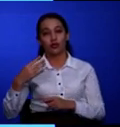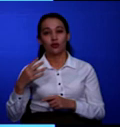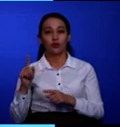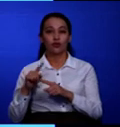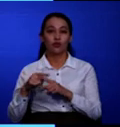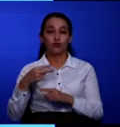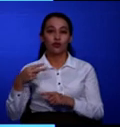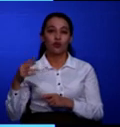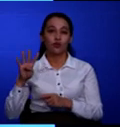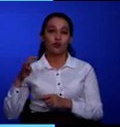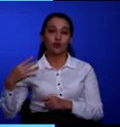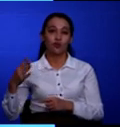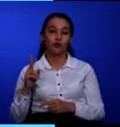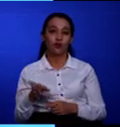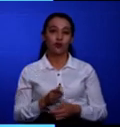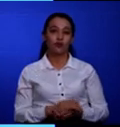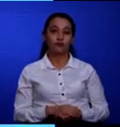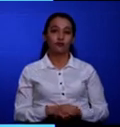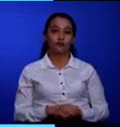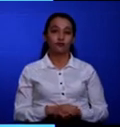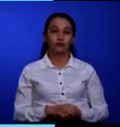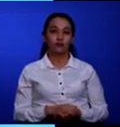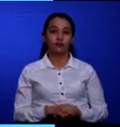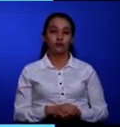580 va 300 sonining ayirmasi